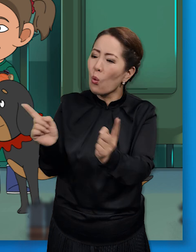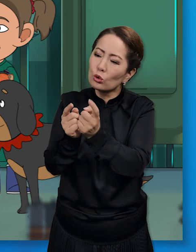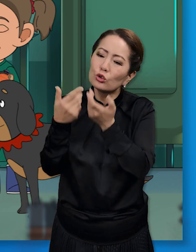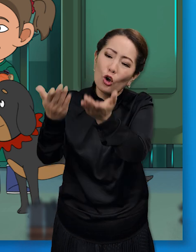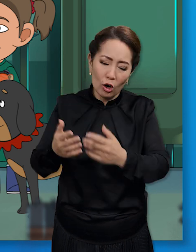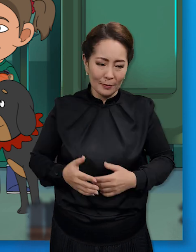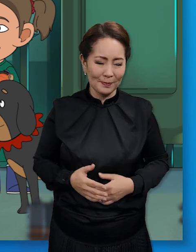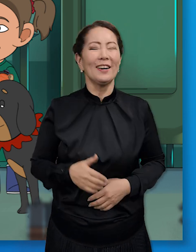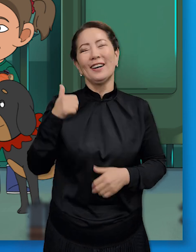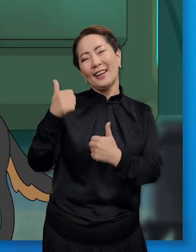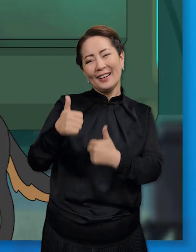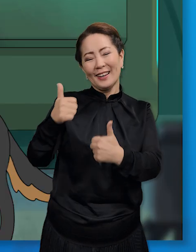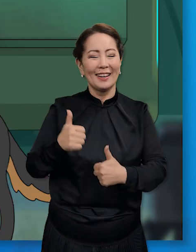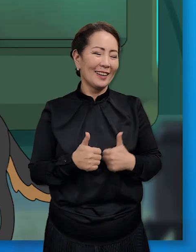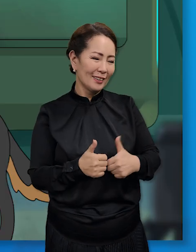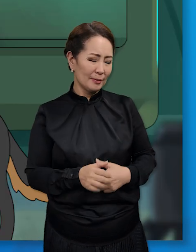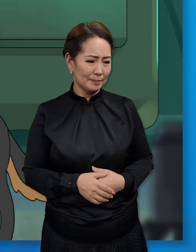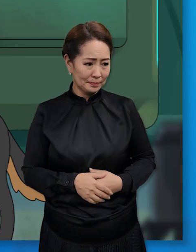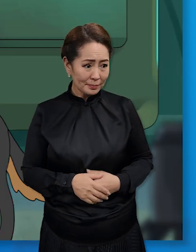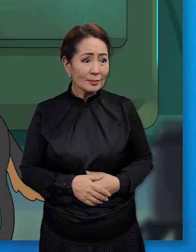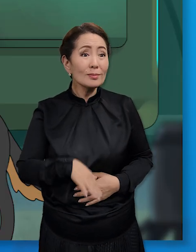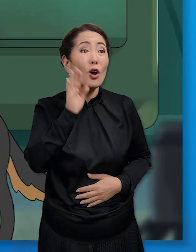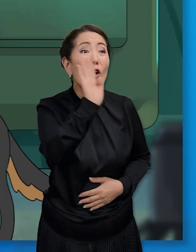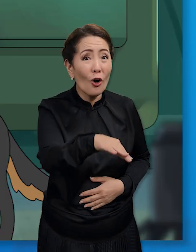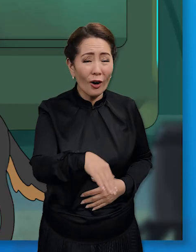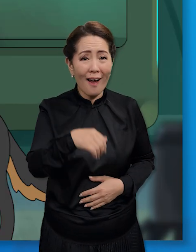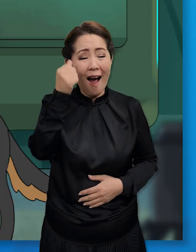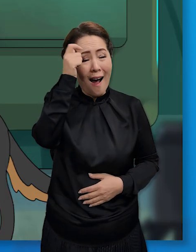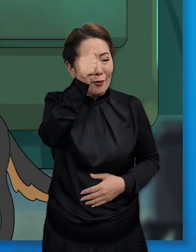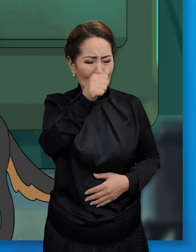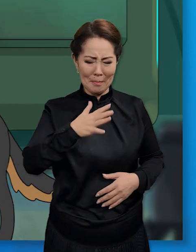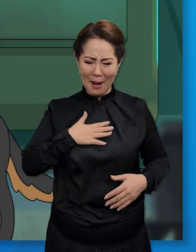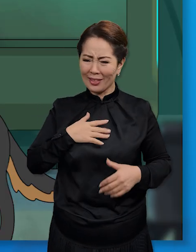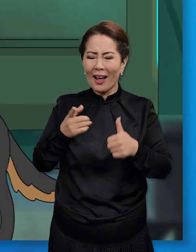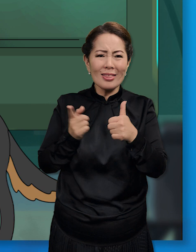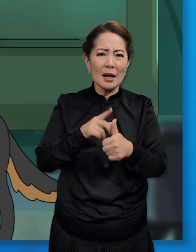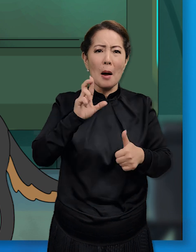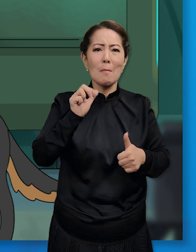Та бүр юу болсон гэж санана? Манай басар бүр хамгаалагч баатар болчихсон байсан гэж бод.